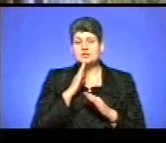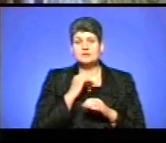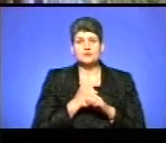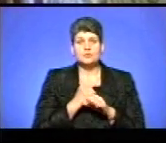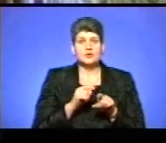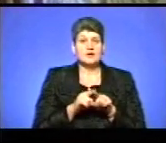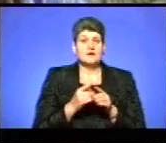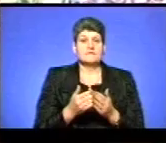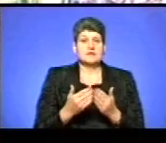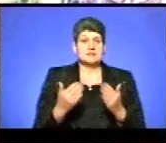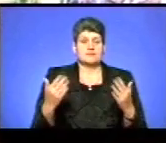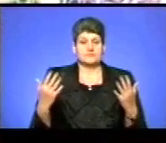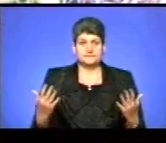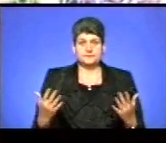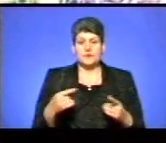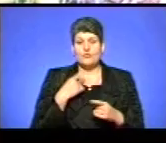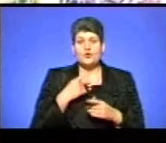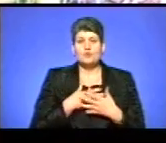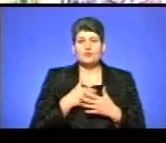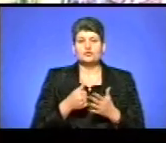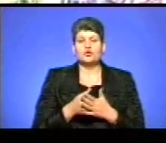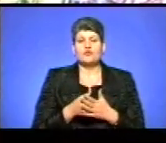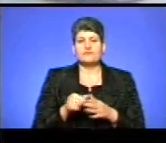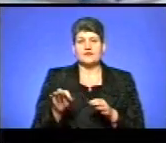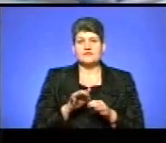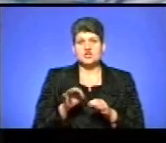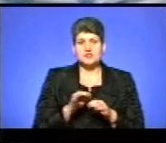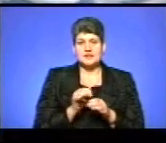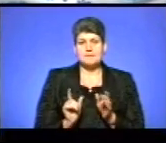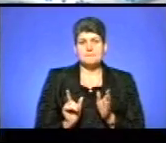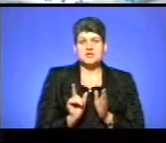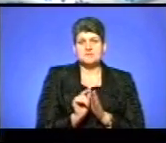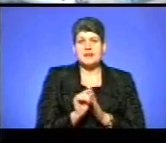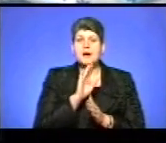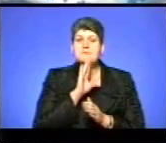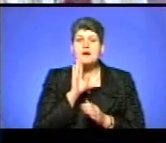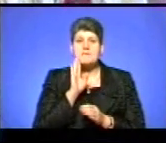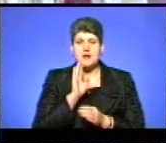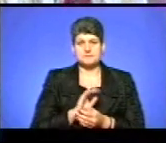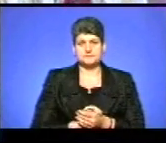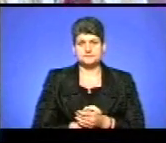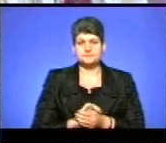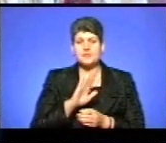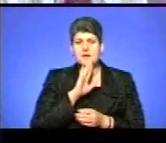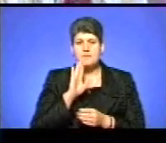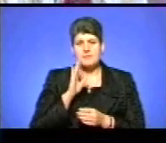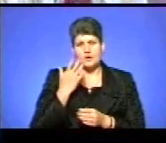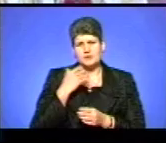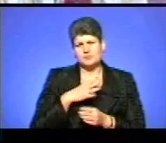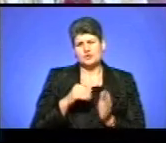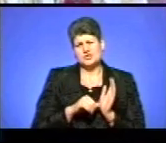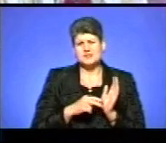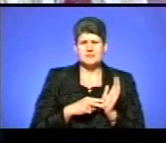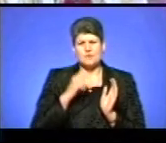на виставкову залу. Каже, любов до вишиття їй прищепила мама. Мама, коли було мені десь 6 чи 7